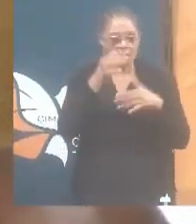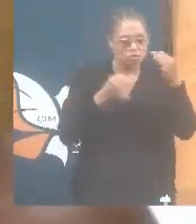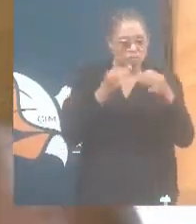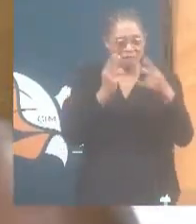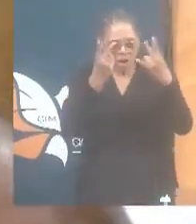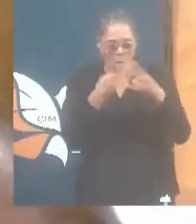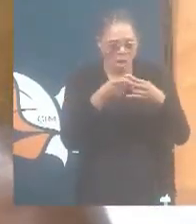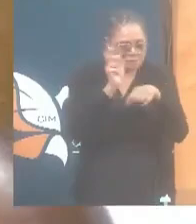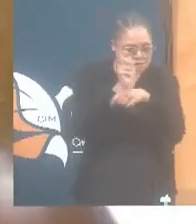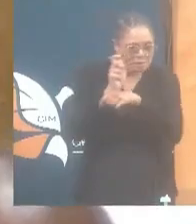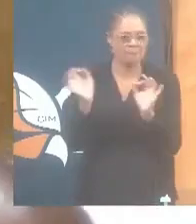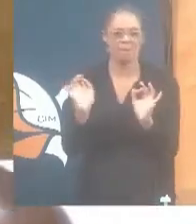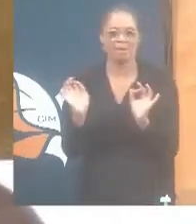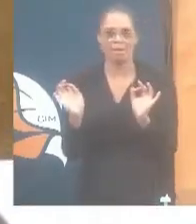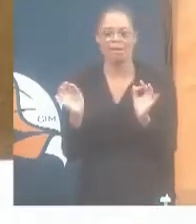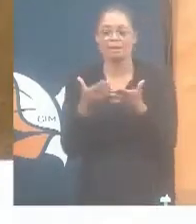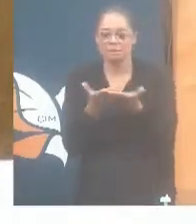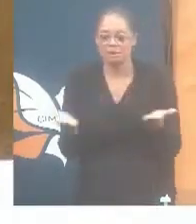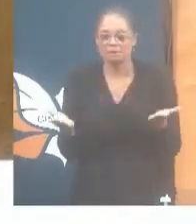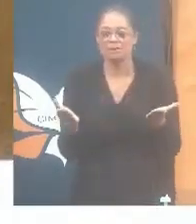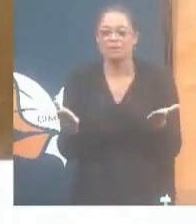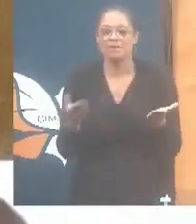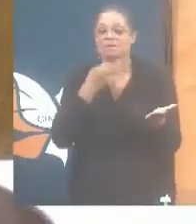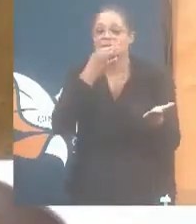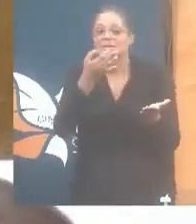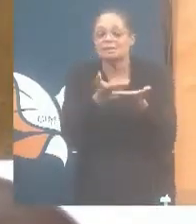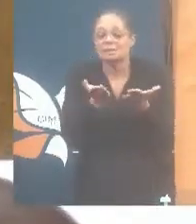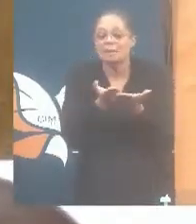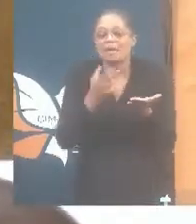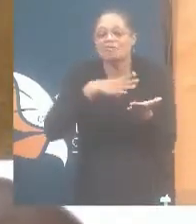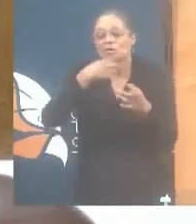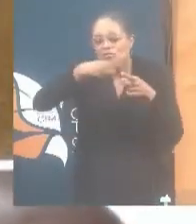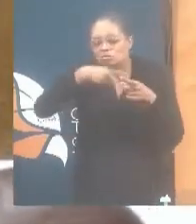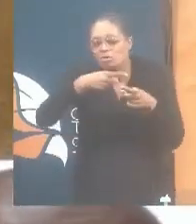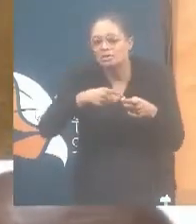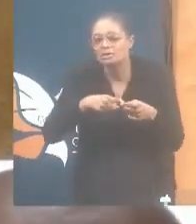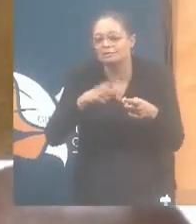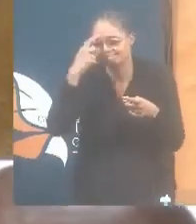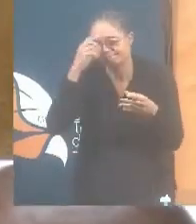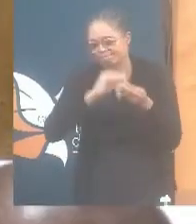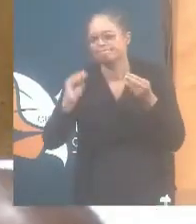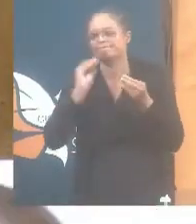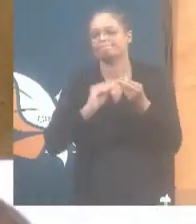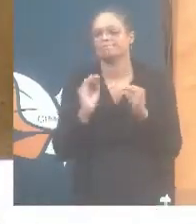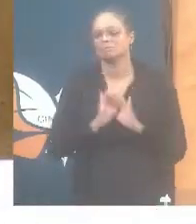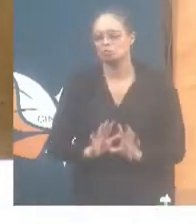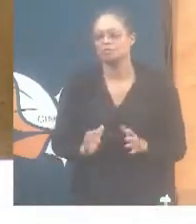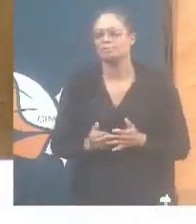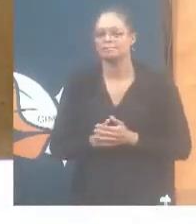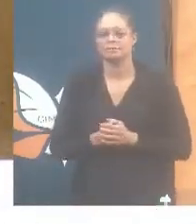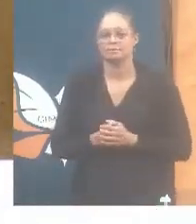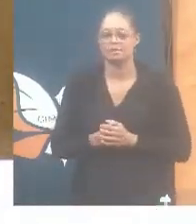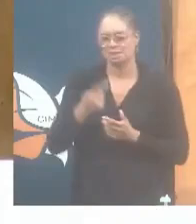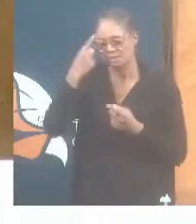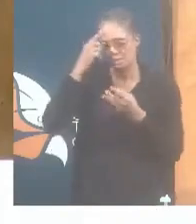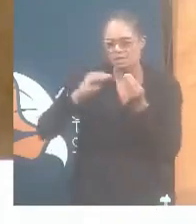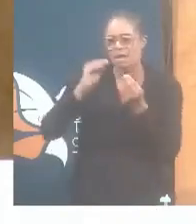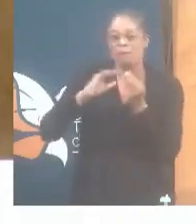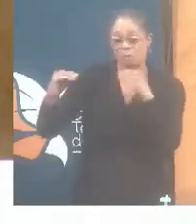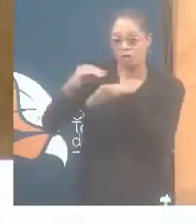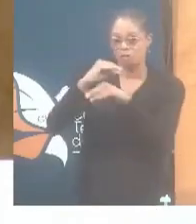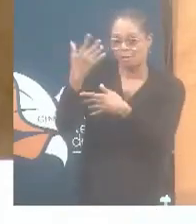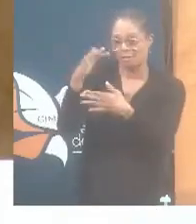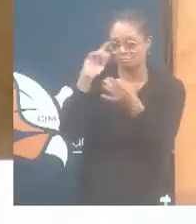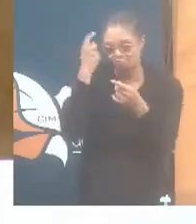valeur. Je l'ai dit. Mais simplement, je dis qu'il y a des éléments qui nous interpellent qui interpellent aussi le peuple